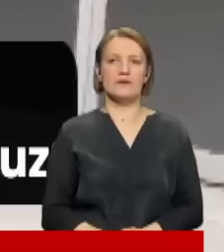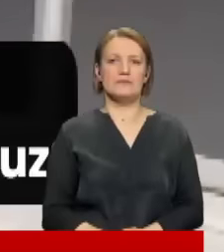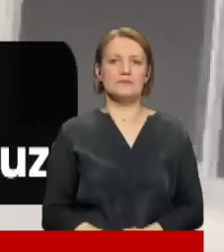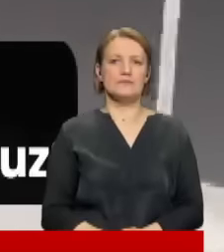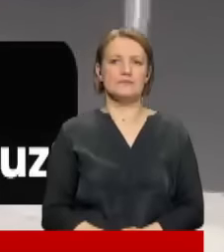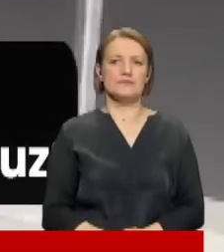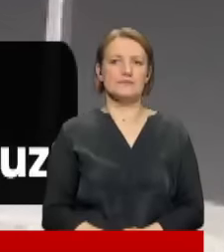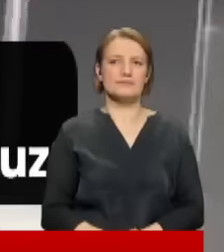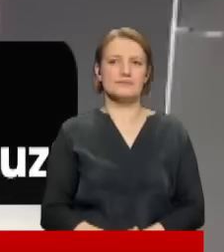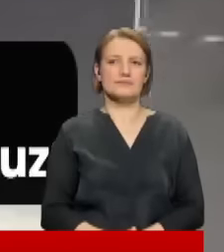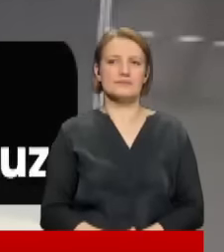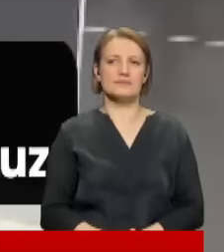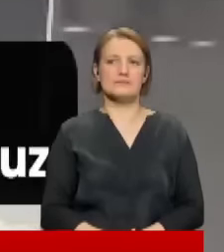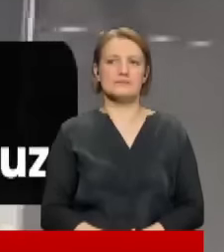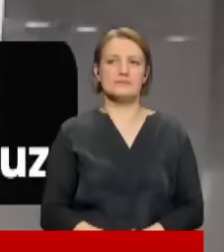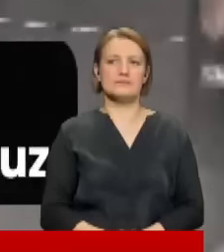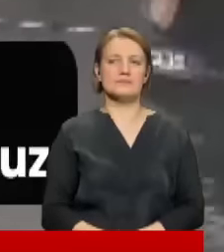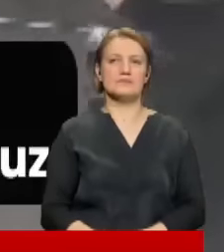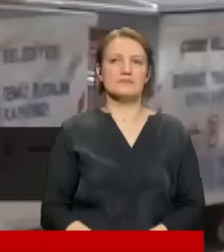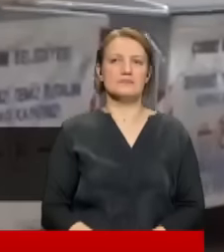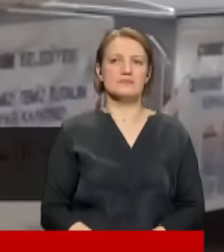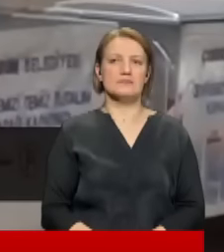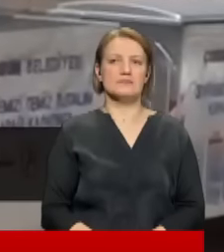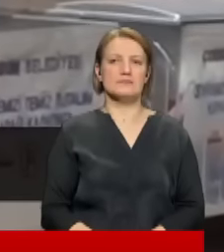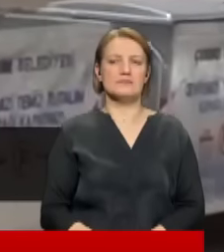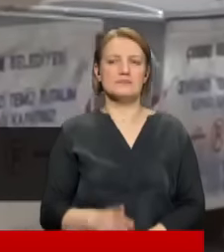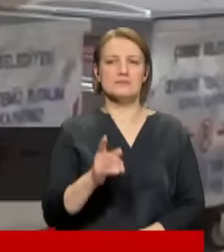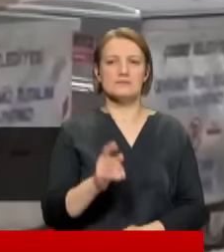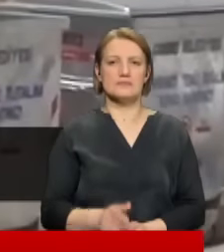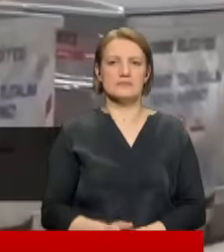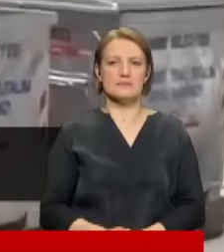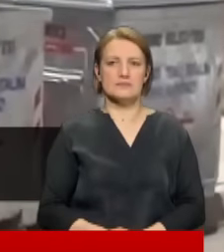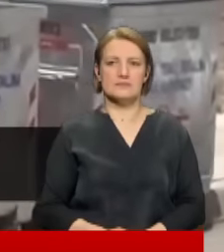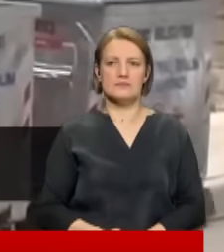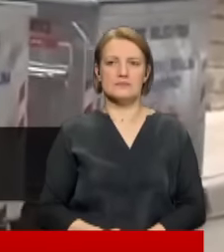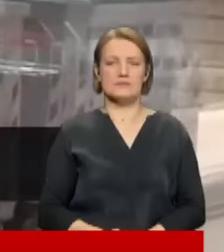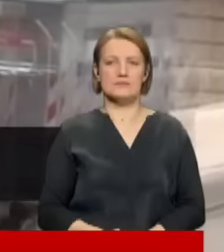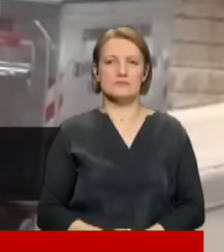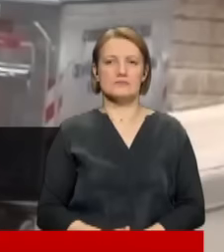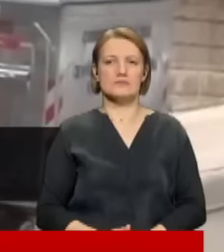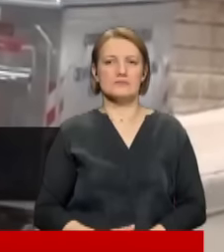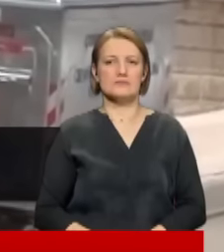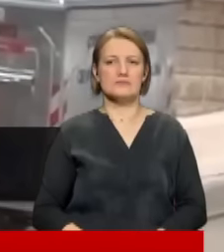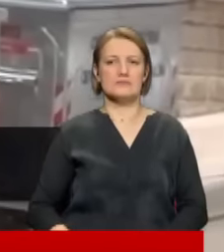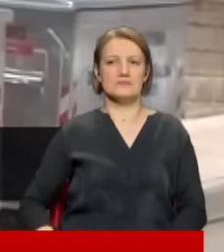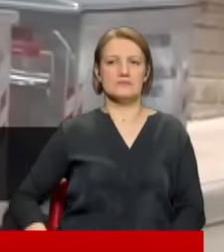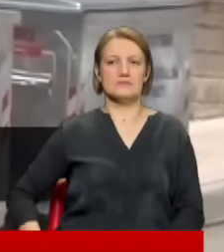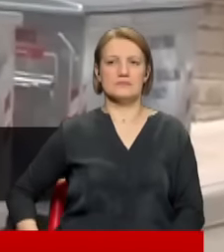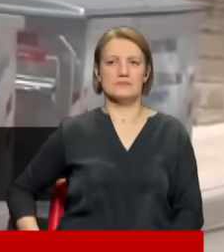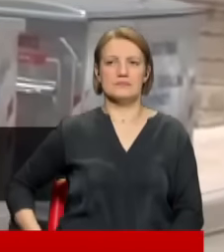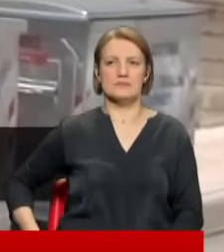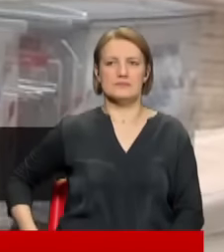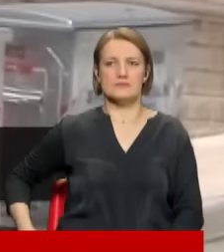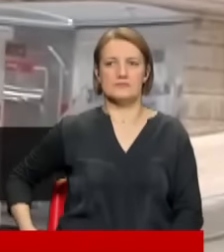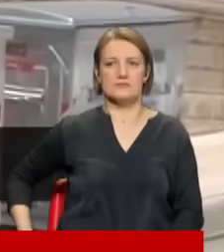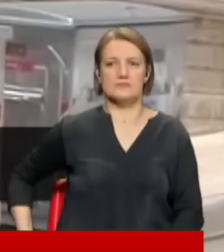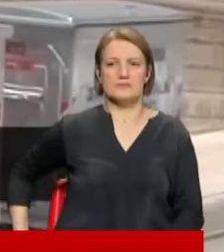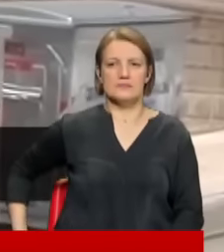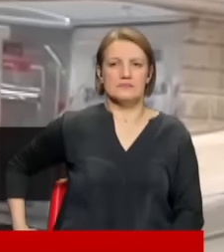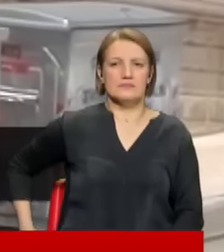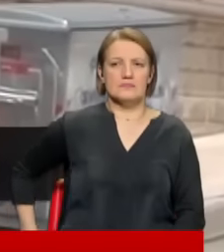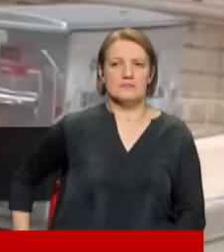Bu memlekette eğitimci bir insana neden saldırıyorsunuz? Yanında bir iki kişinin okulu basmaya geliyor. Ben dışarıdayım, müdür bey içeride